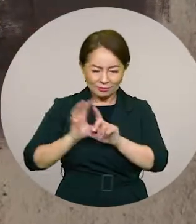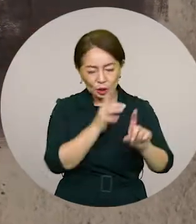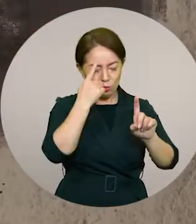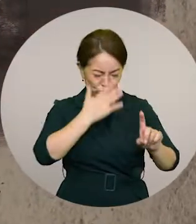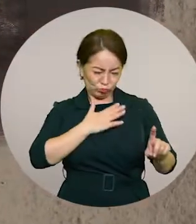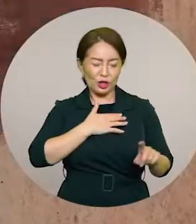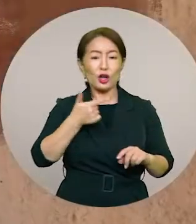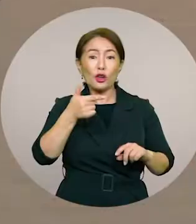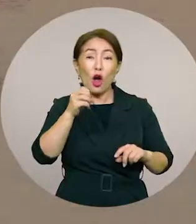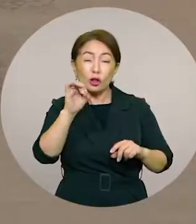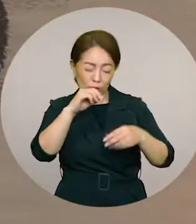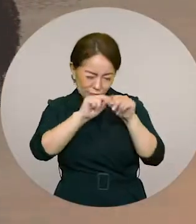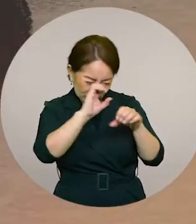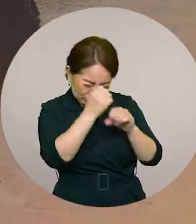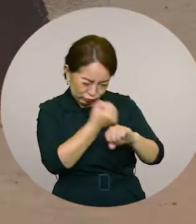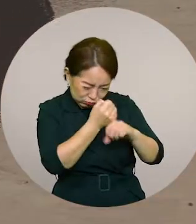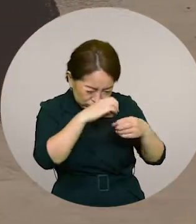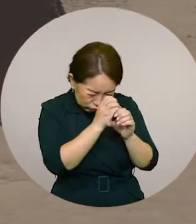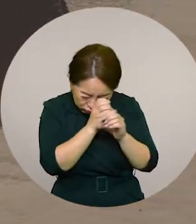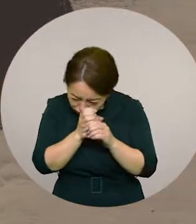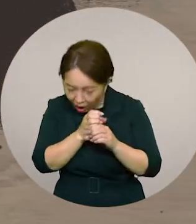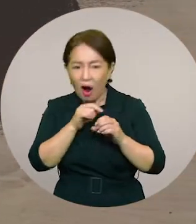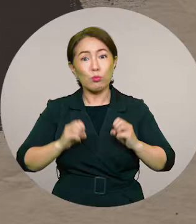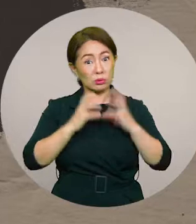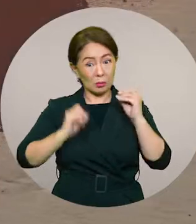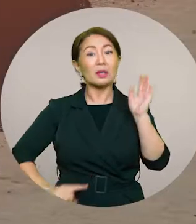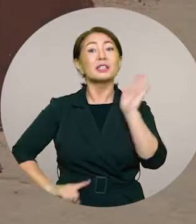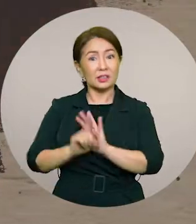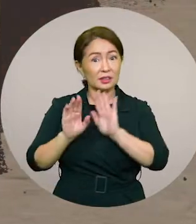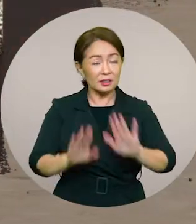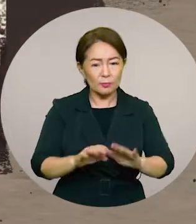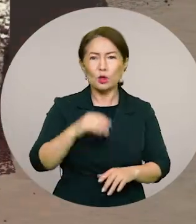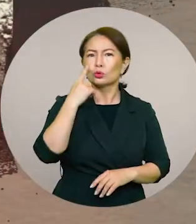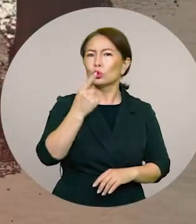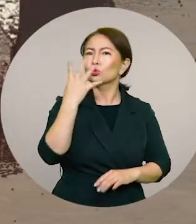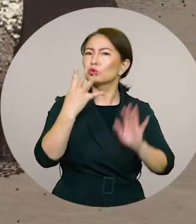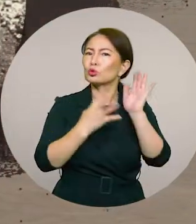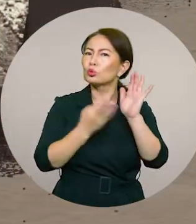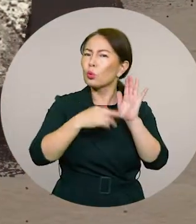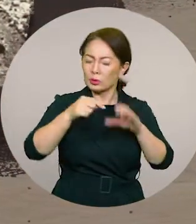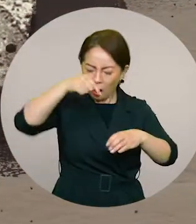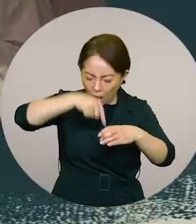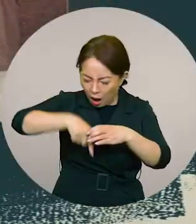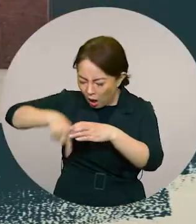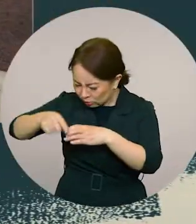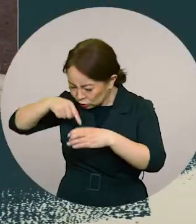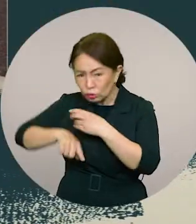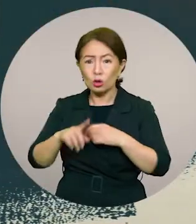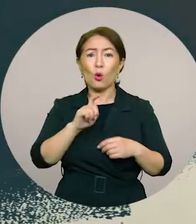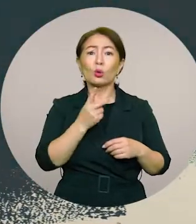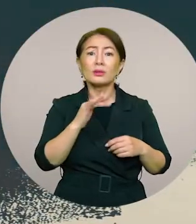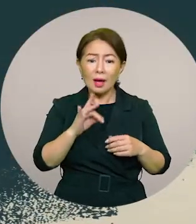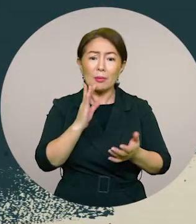анхны судалгааг дахин хийж өнөөгийн бүтээн байгуулалтын эхлэлийг тавьжээ. 149 удаа өрөмдлөг хийхэд тодорхой хэмжээнд хүдэржилттэй байсан